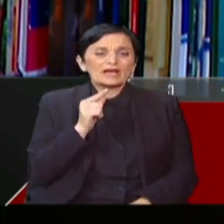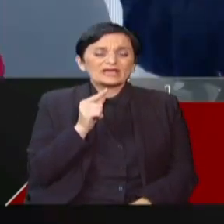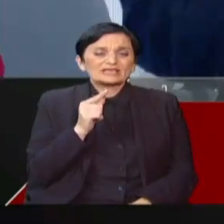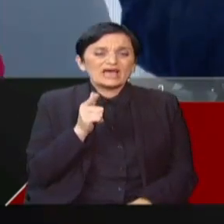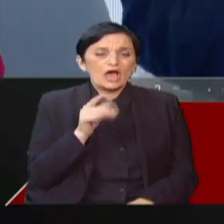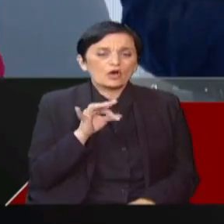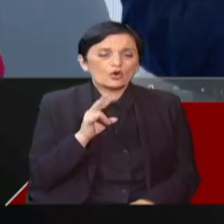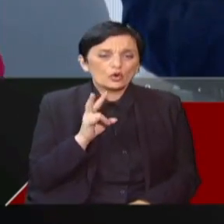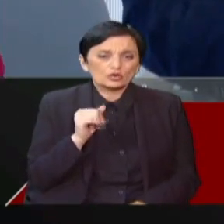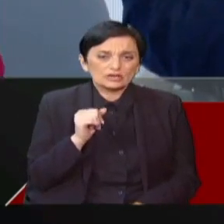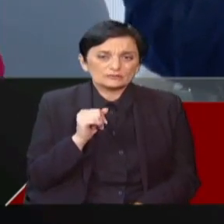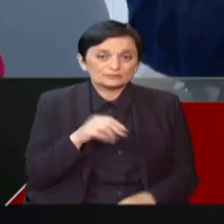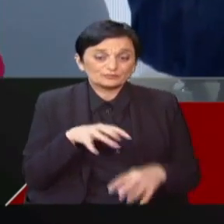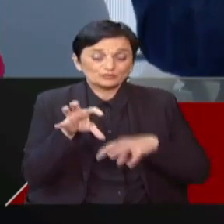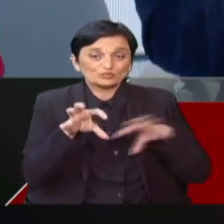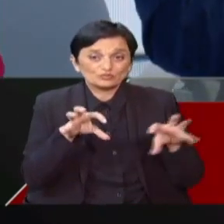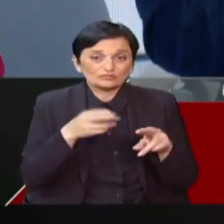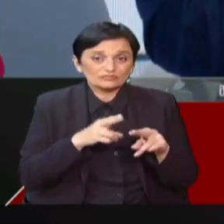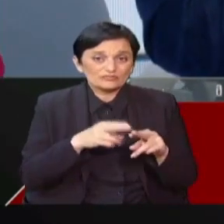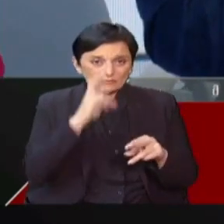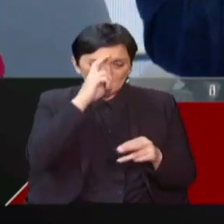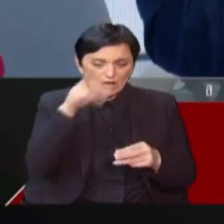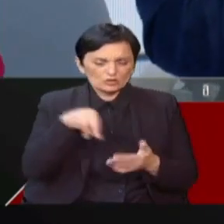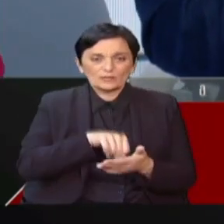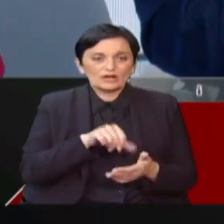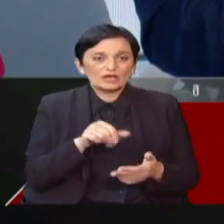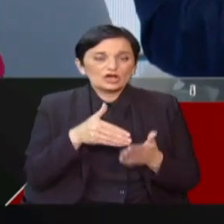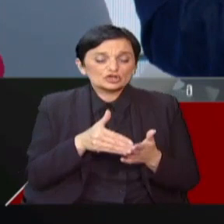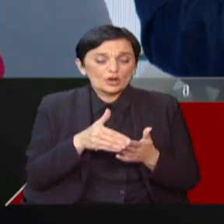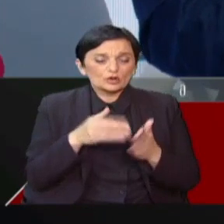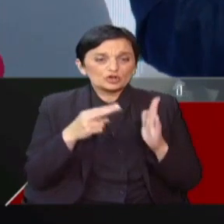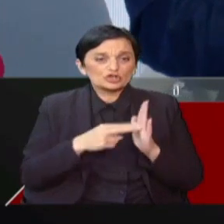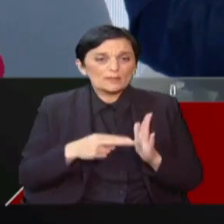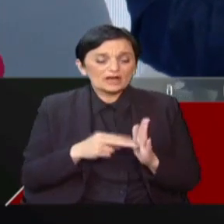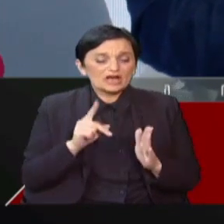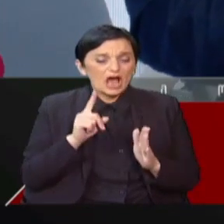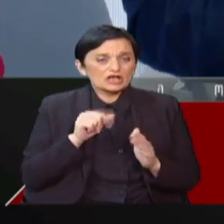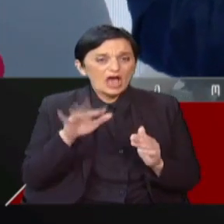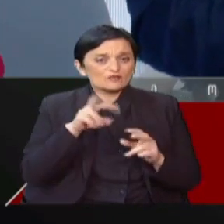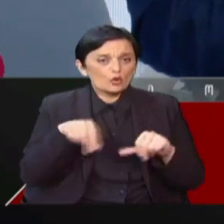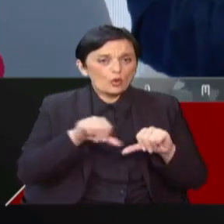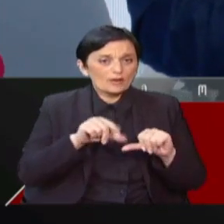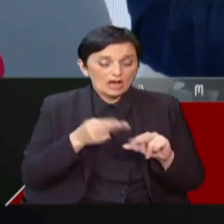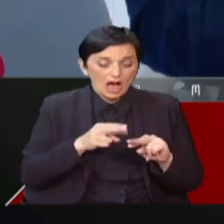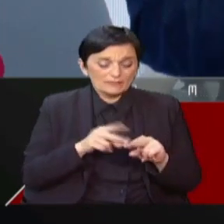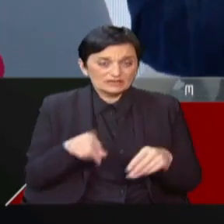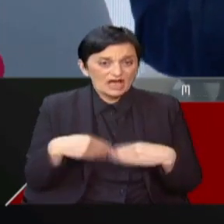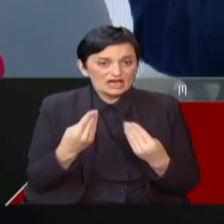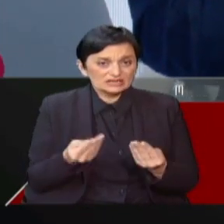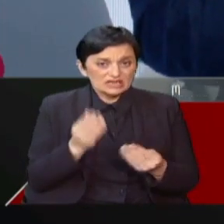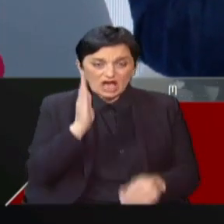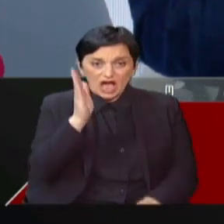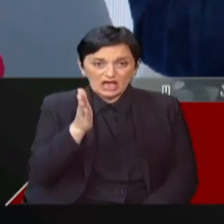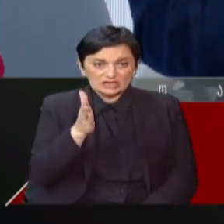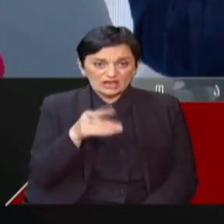შემდეგ რაც გახდება, და პოლარიზაციაზე დგას ეს ხელისუფლება, ევროკომისია შუალედური შეფასებისას რამდენად ეძლევა ამით, რამდენად